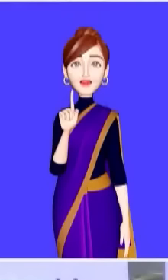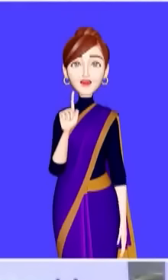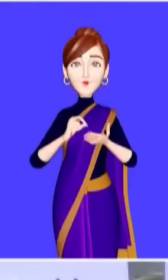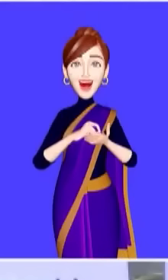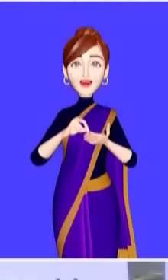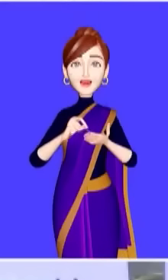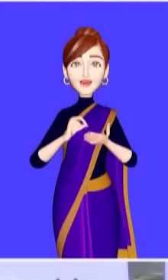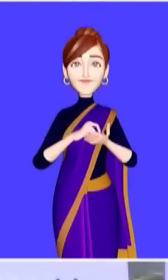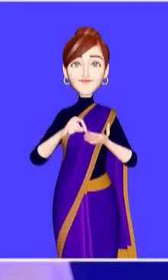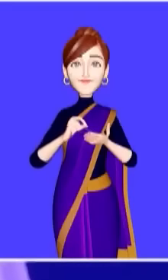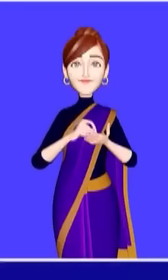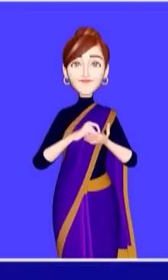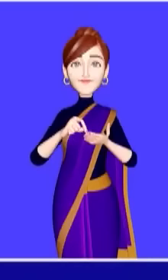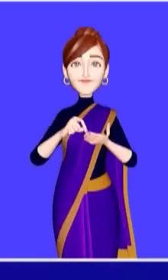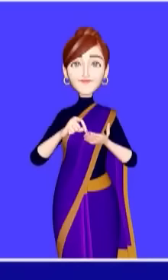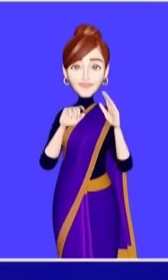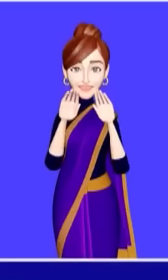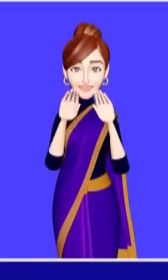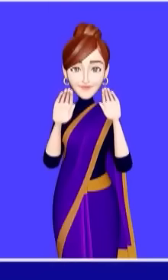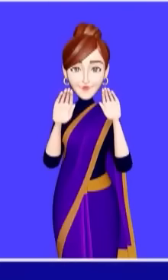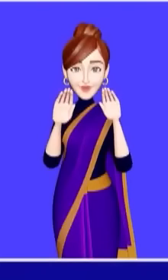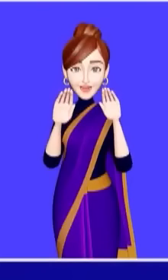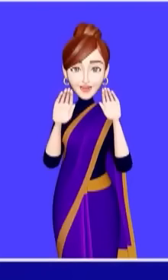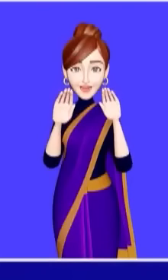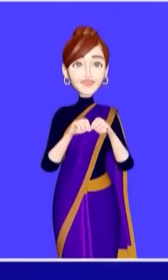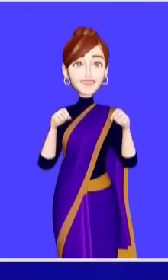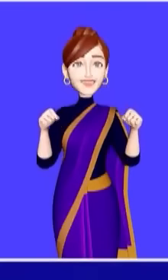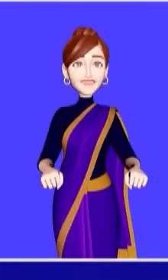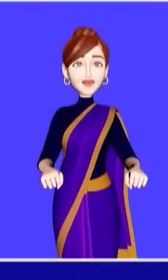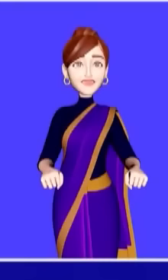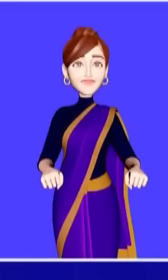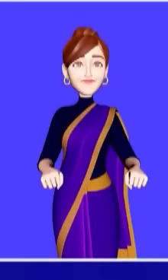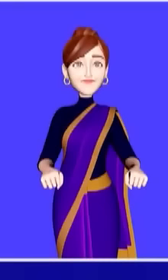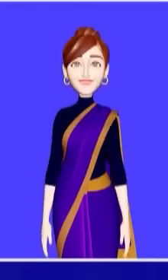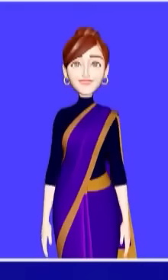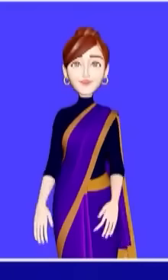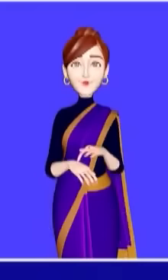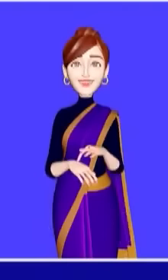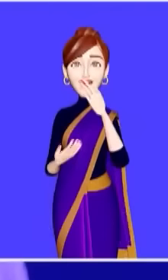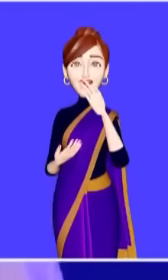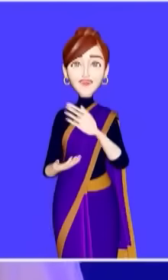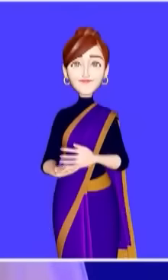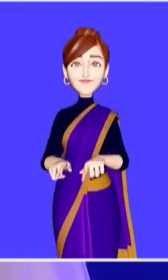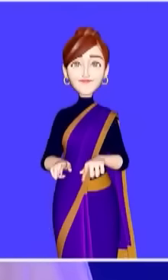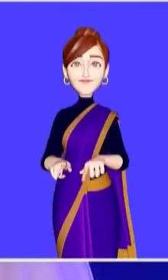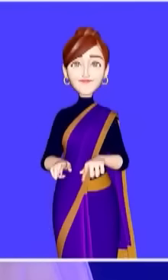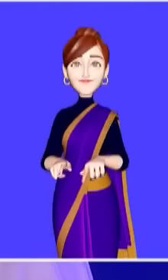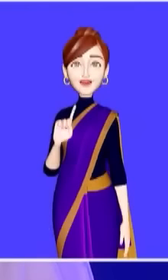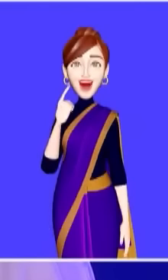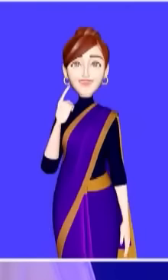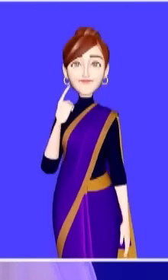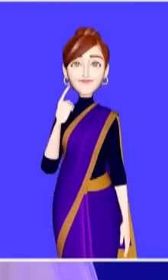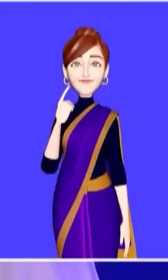बार सिग्नल्स को वायरलेस ट्रांसमिट किया गया, किसी ने कल्पना नहीं की